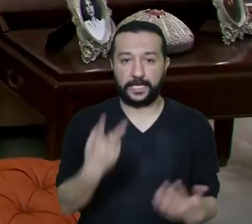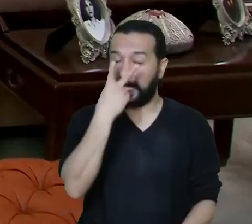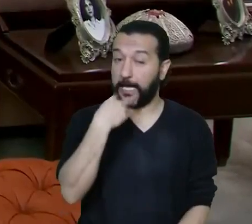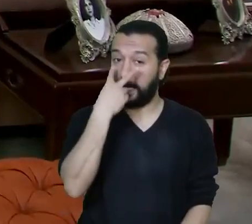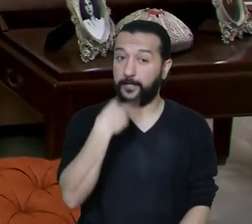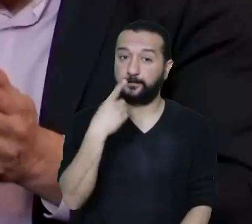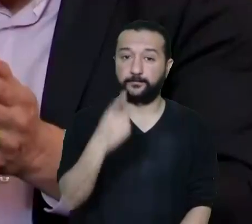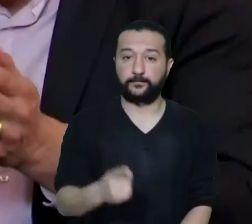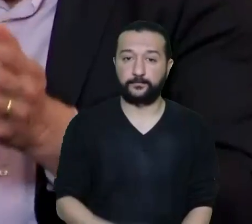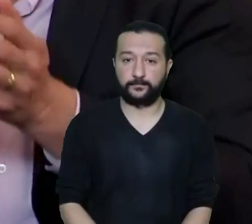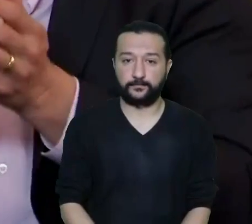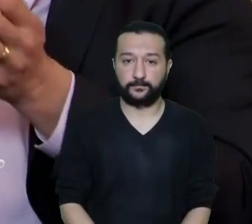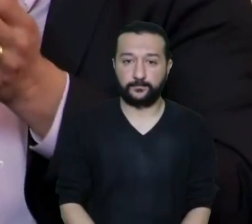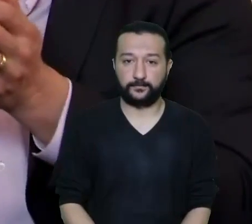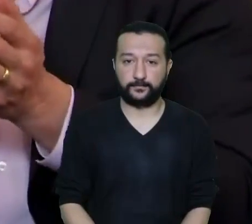Ağlıyor!